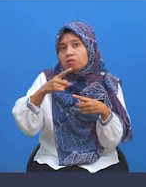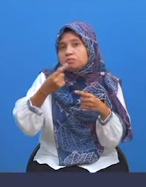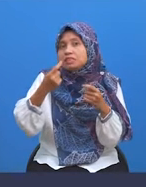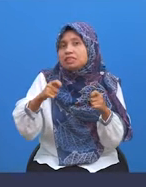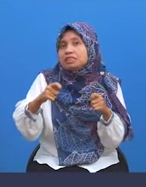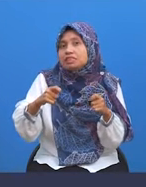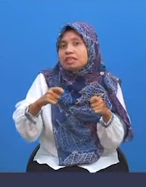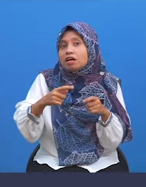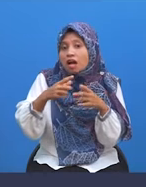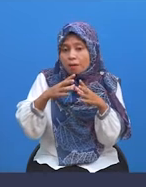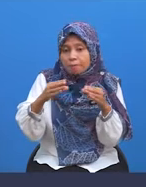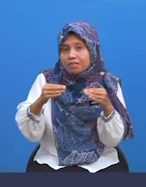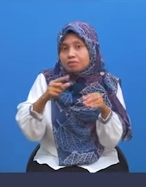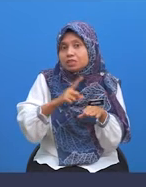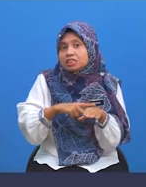cuba menjawab.